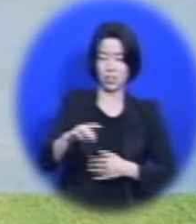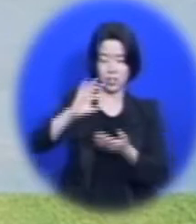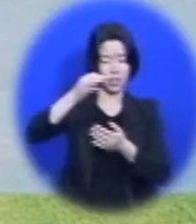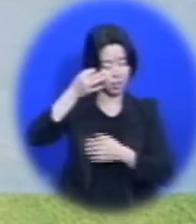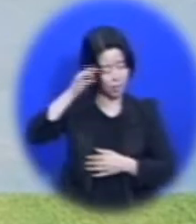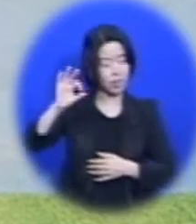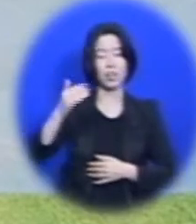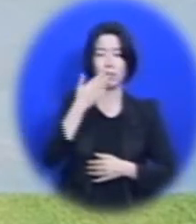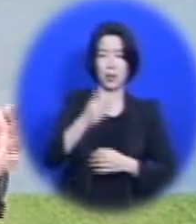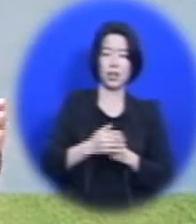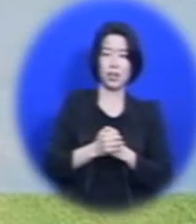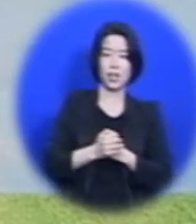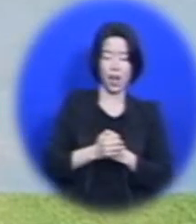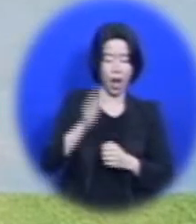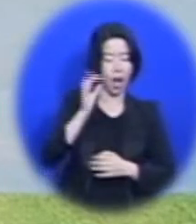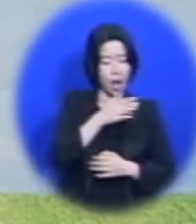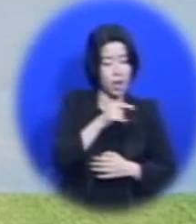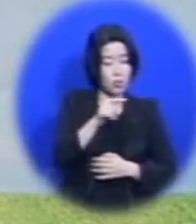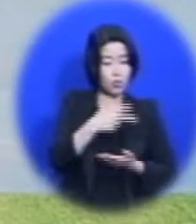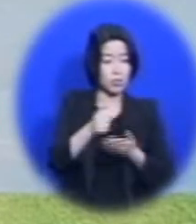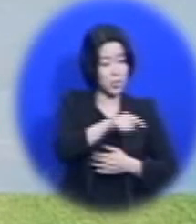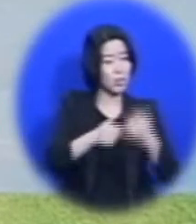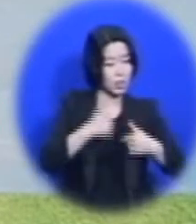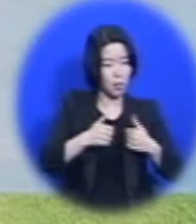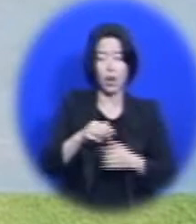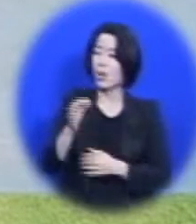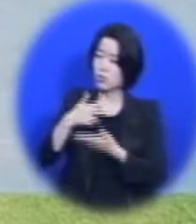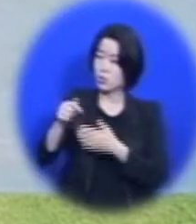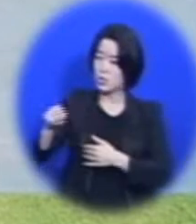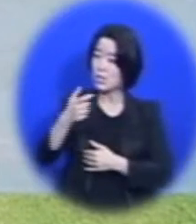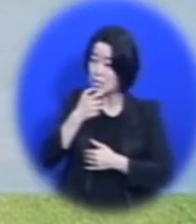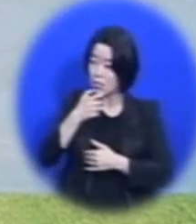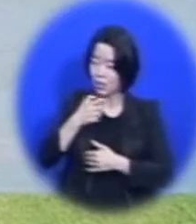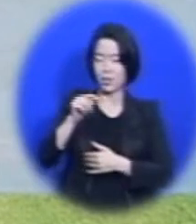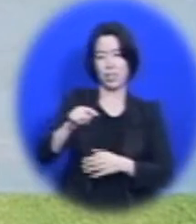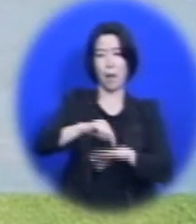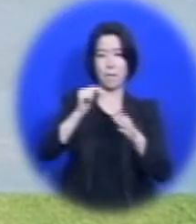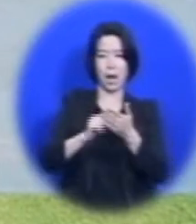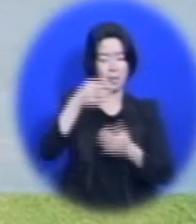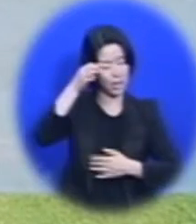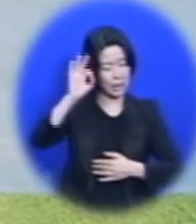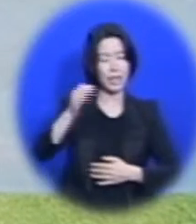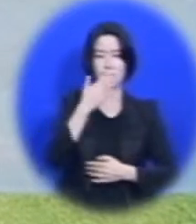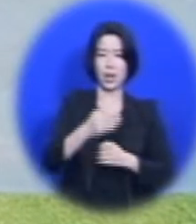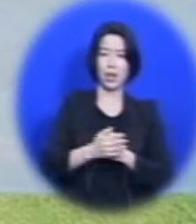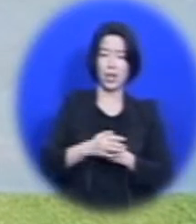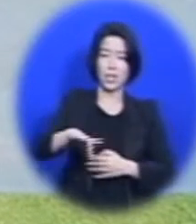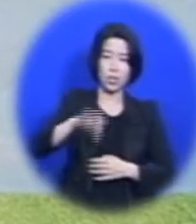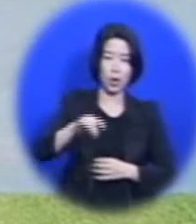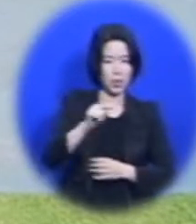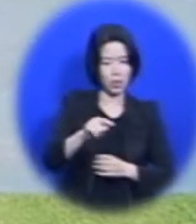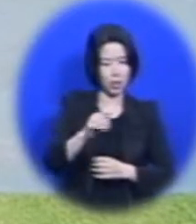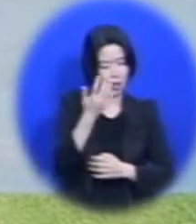깨달아져요. 아, 주님이 이것은 기뻐하시는구나, 주님이 이것은 싫어하시는구나, 그게 마음에 깨달아진다니까. 처음에는